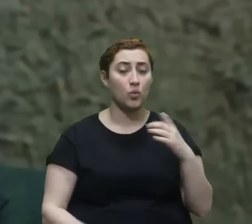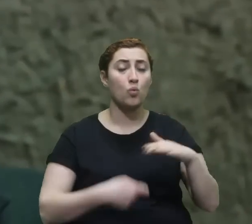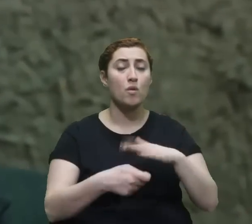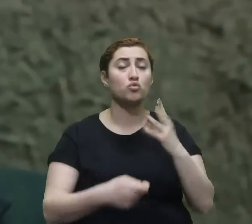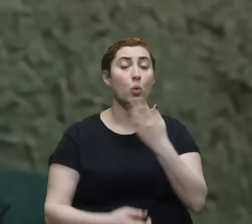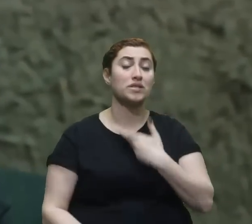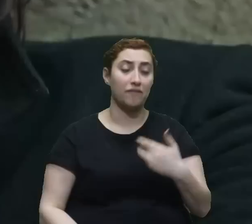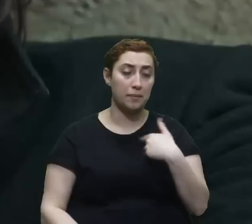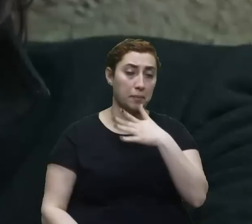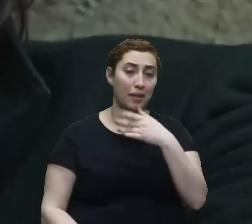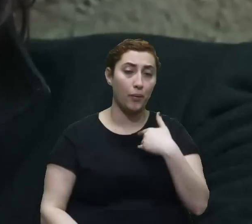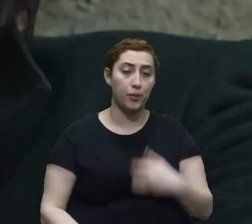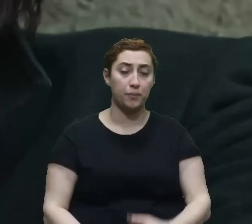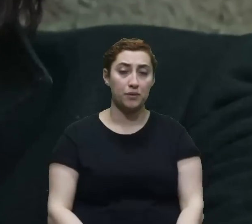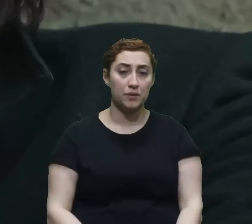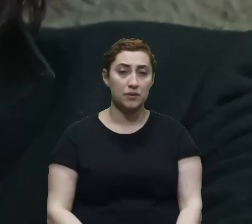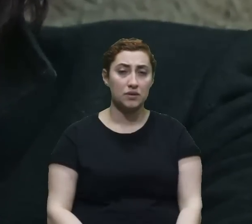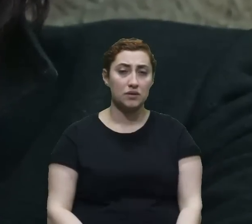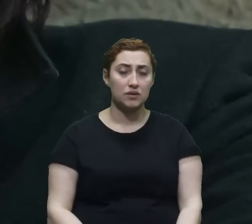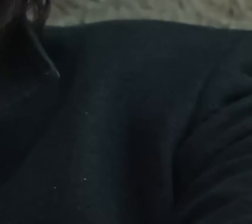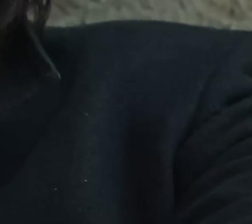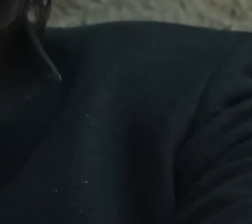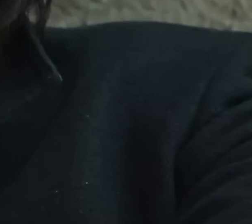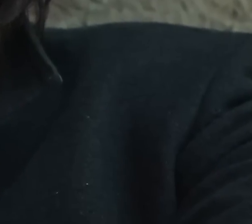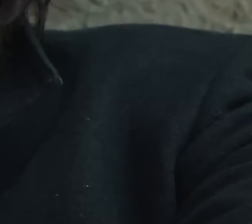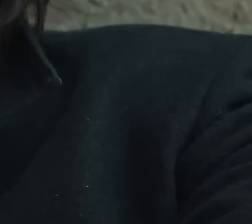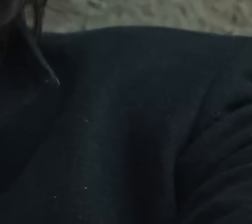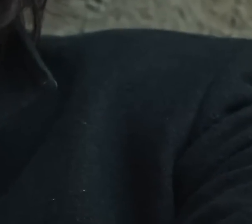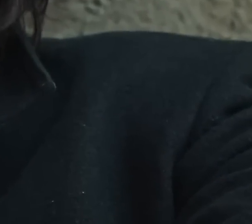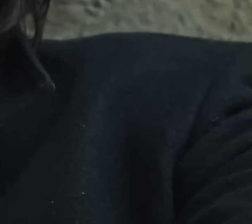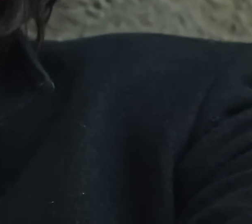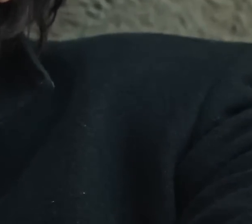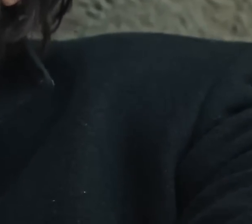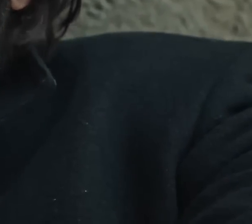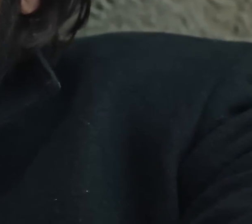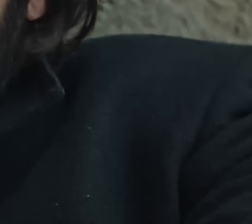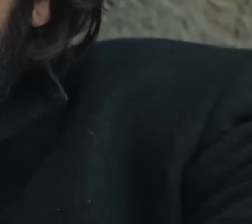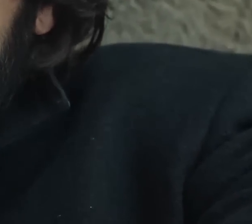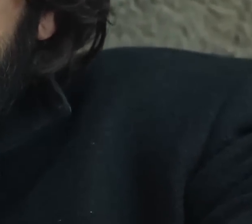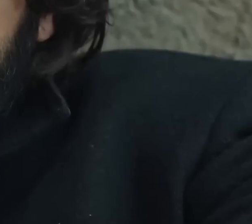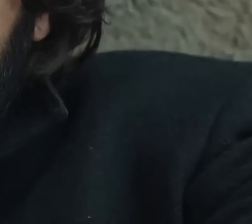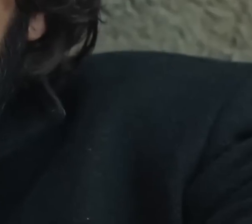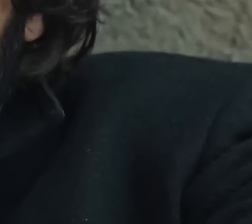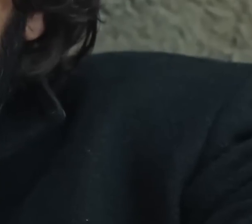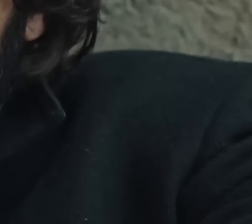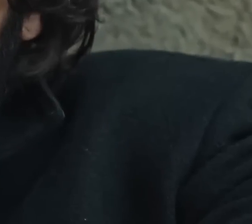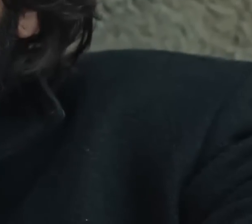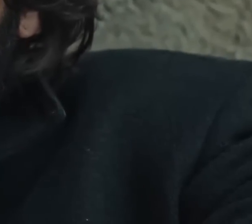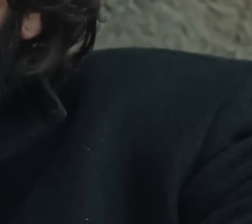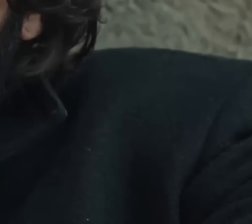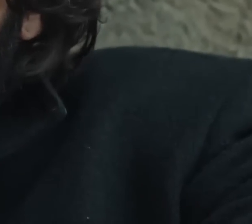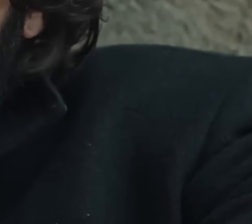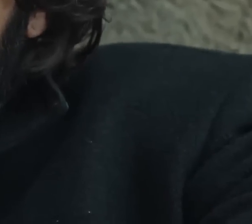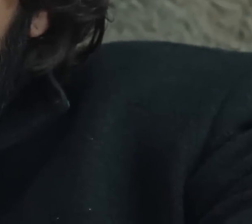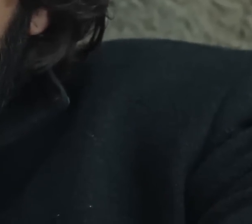kumarı çok sevdiğini biliyorum. Ali kaşlarını çattı, karşısına bakarak gergin ifadesiyle düşünüyor.